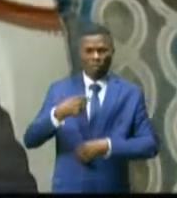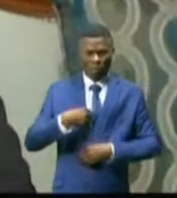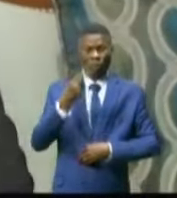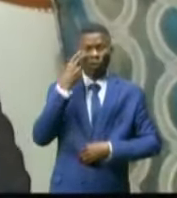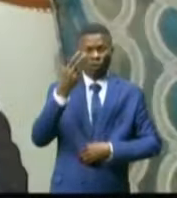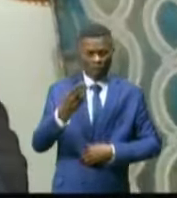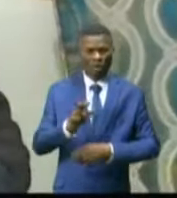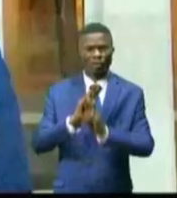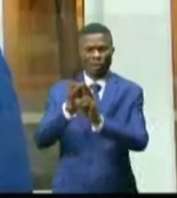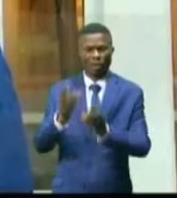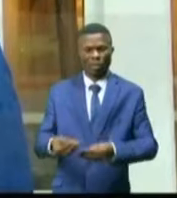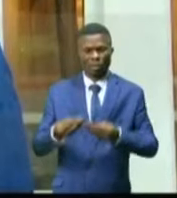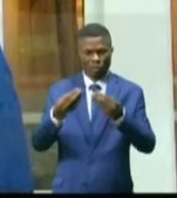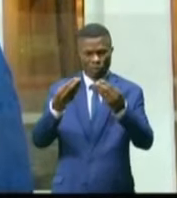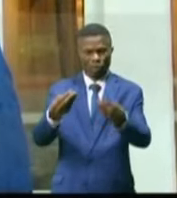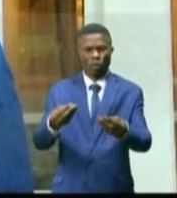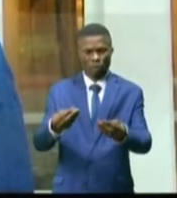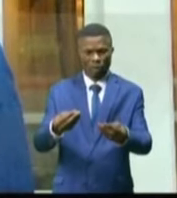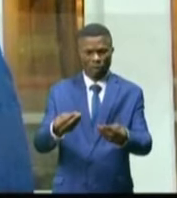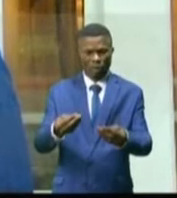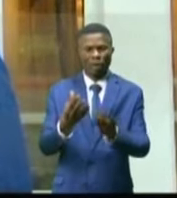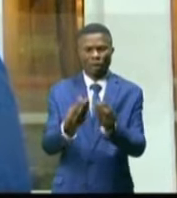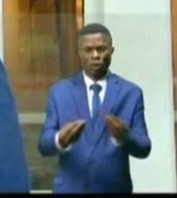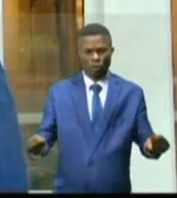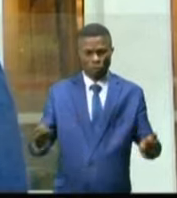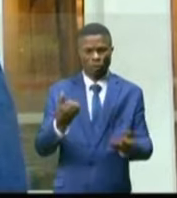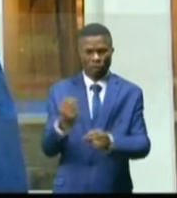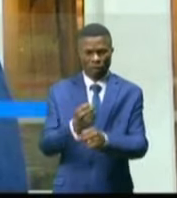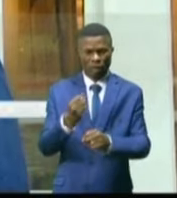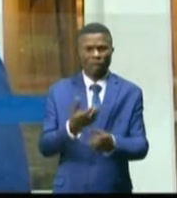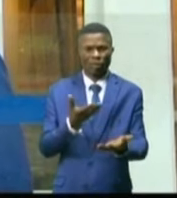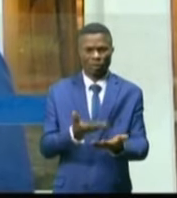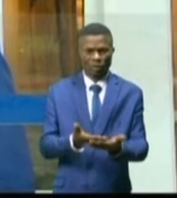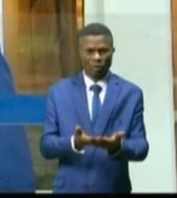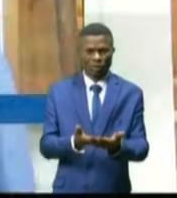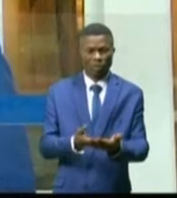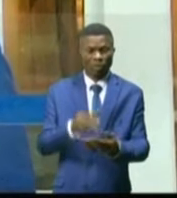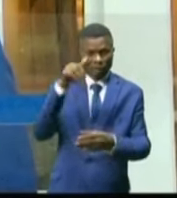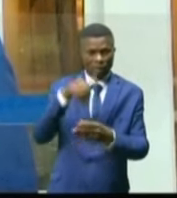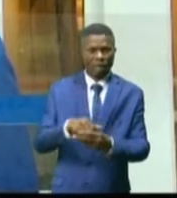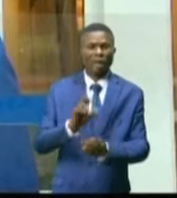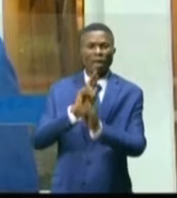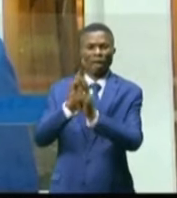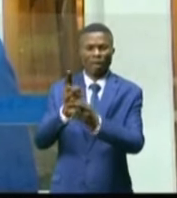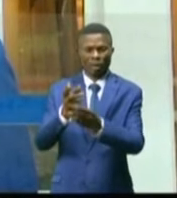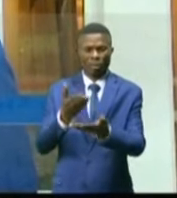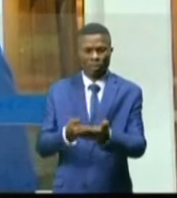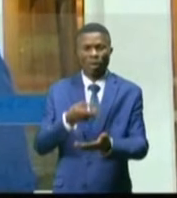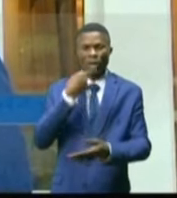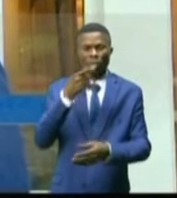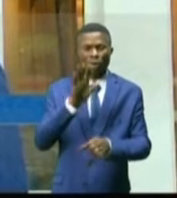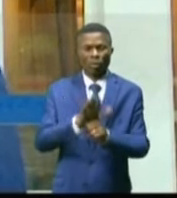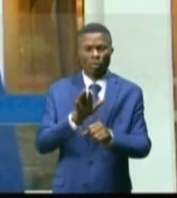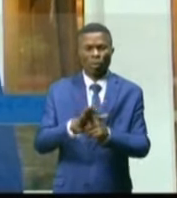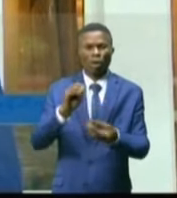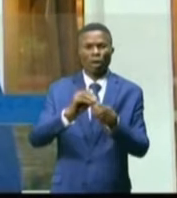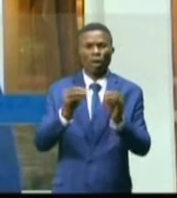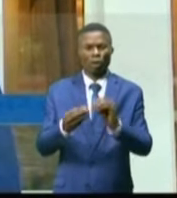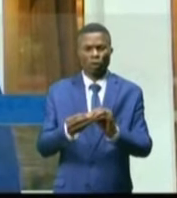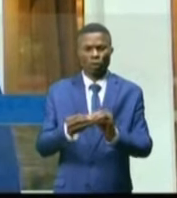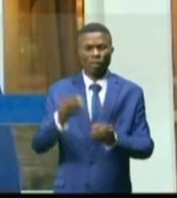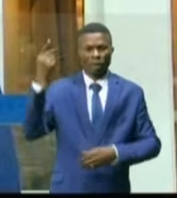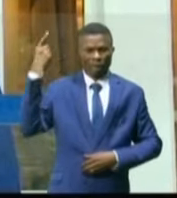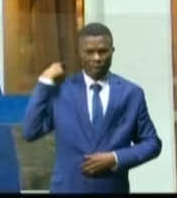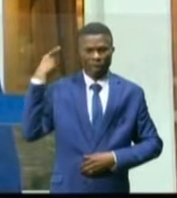j'apportais comme résultat. Là-dedans, on parle aussi des nombres de députés que nous